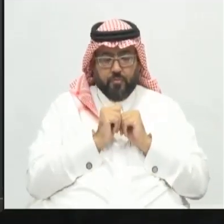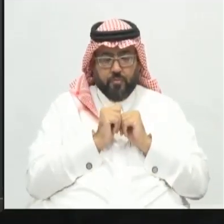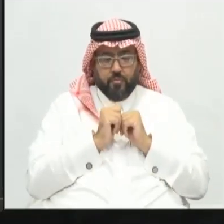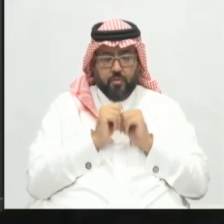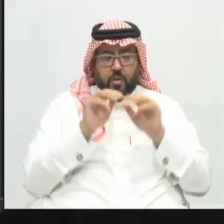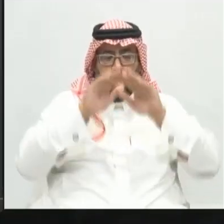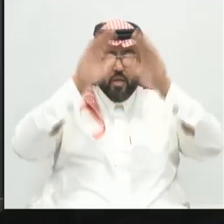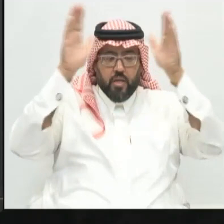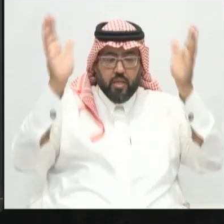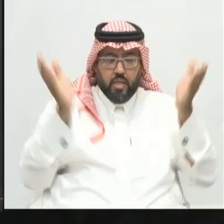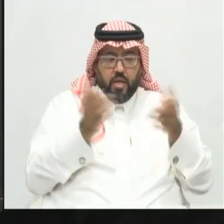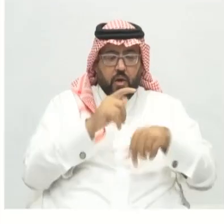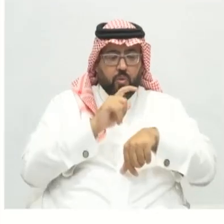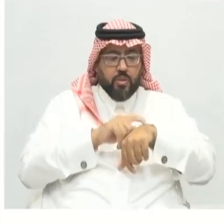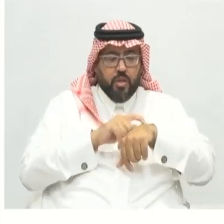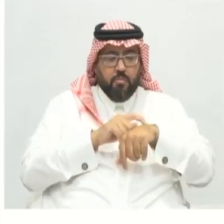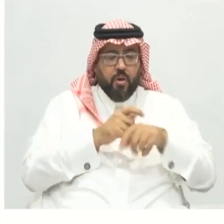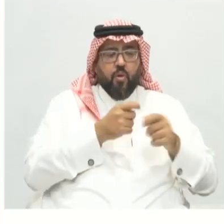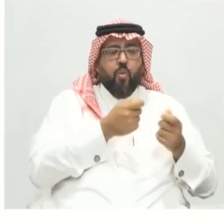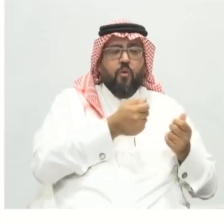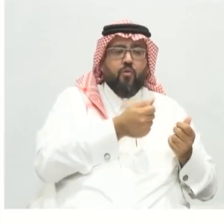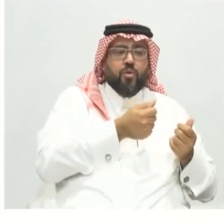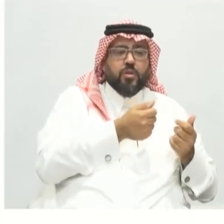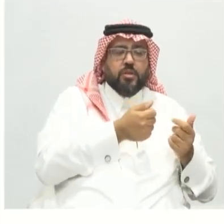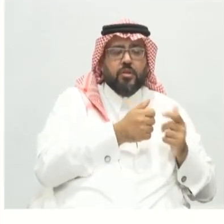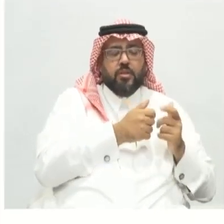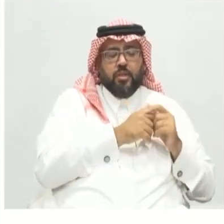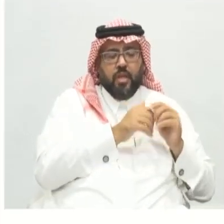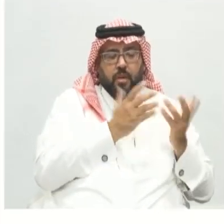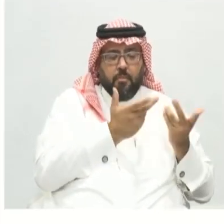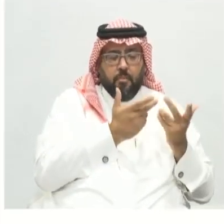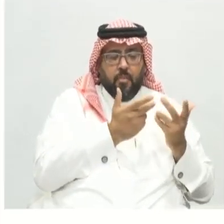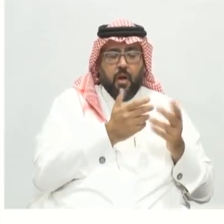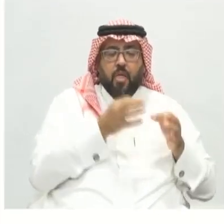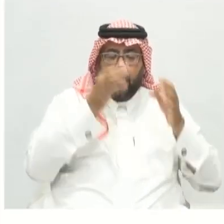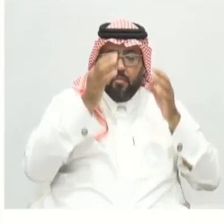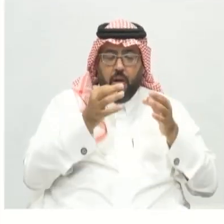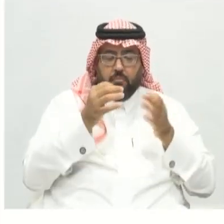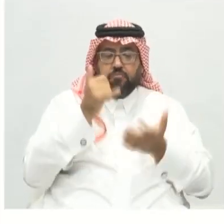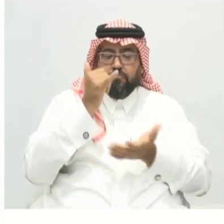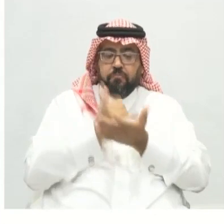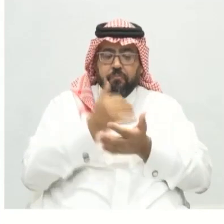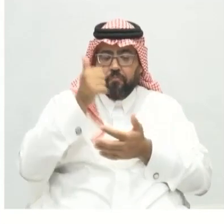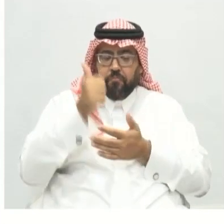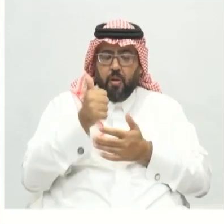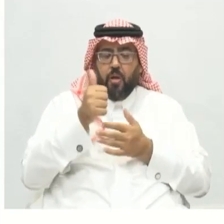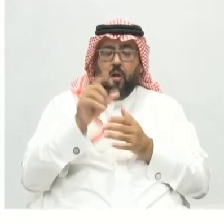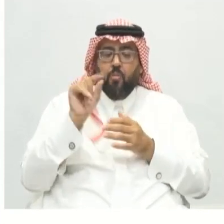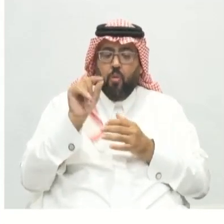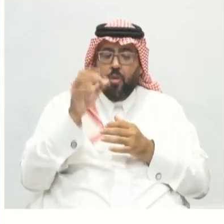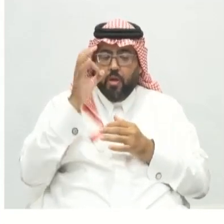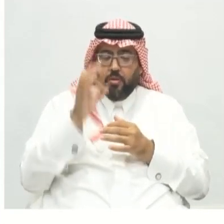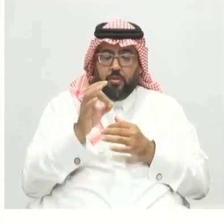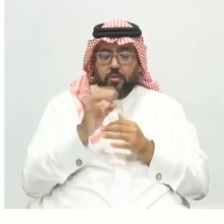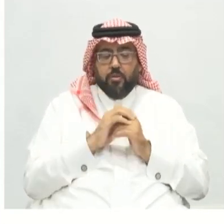النطاق والزمن والتكلفه لضمان جوده المشروع يجب دراسه التغيرات التي